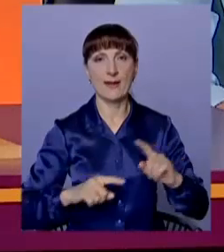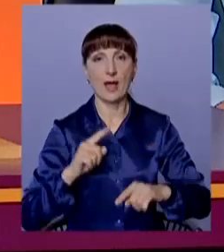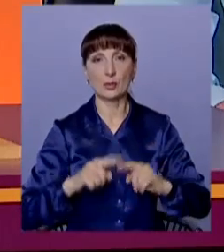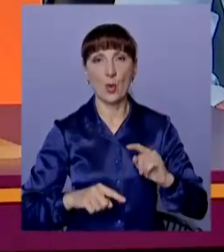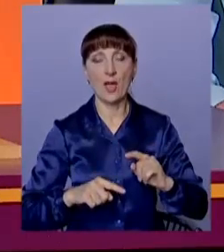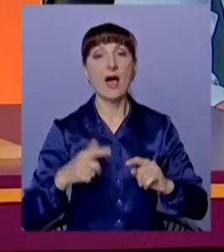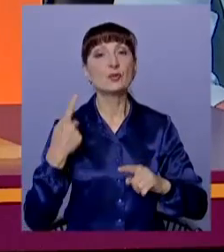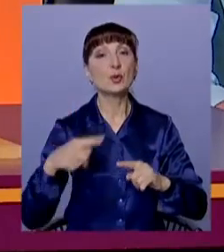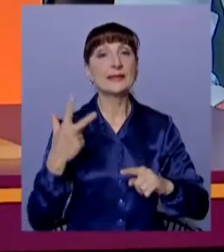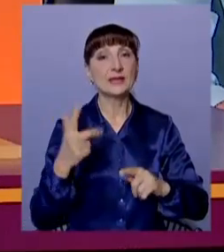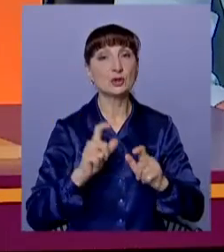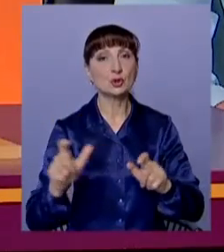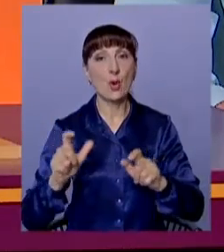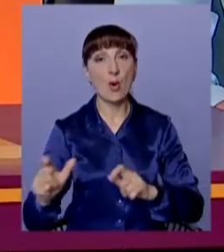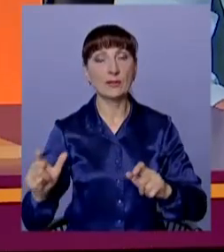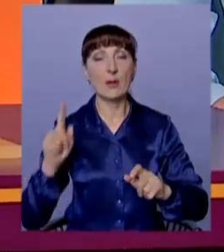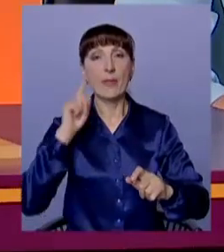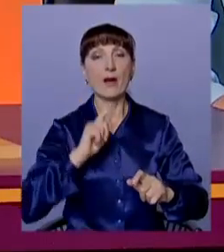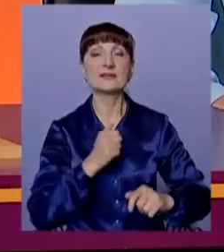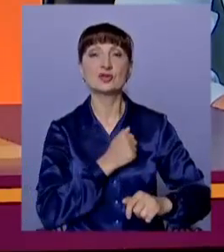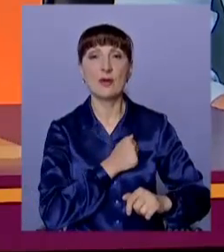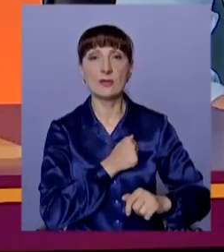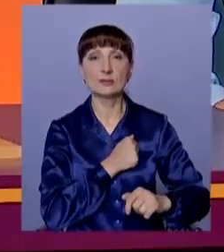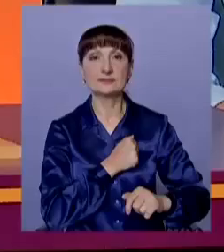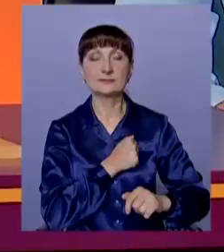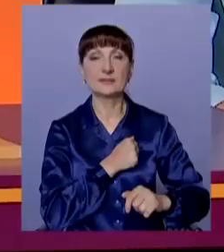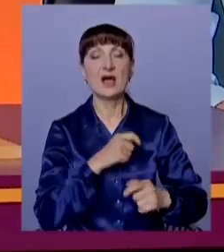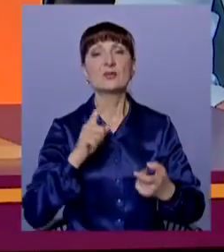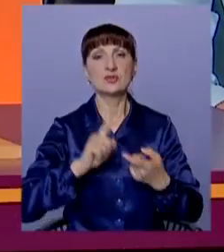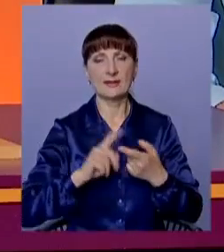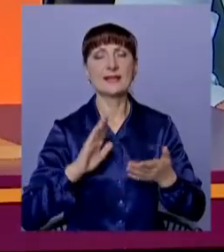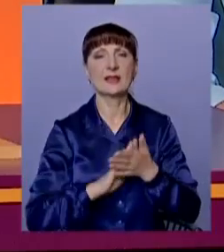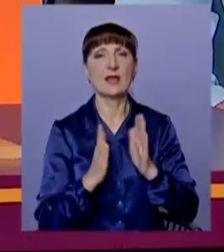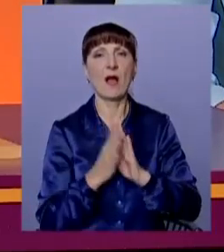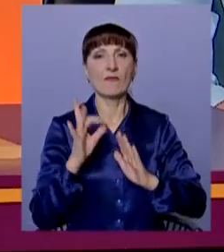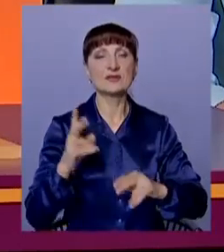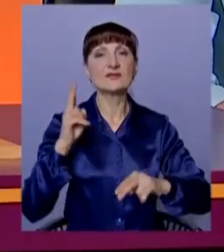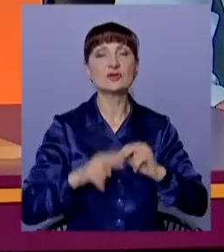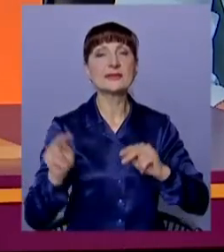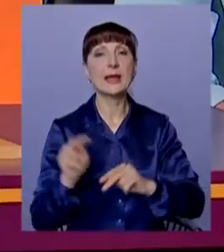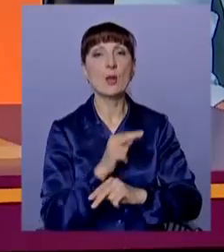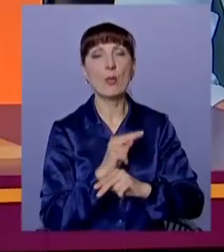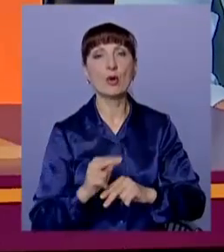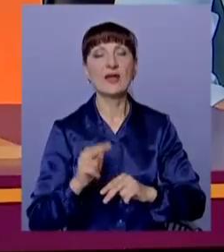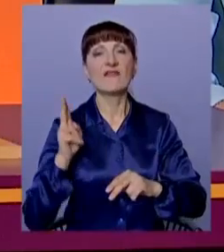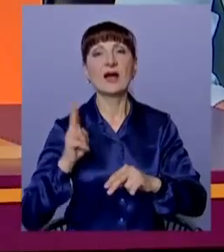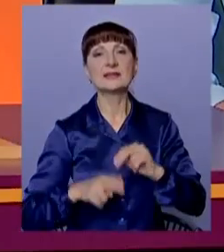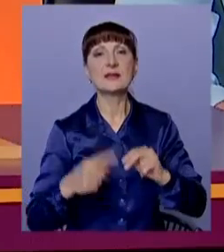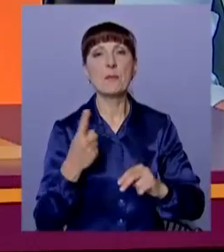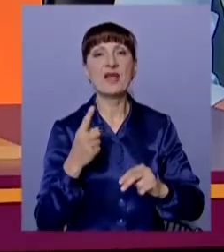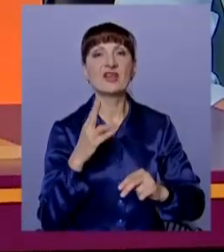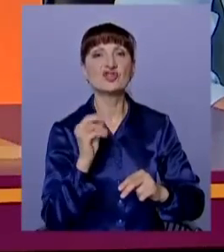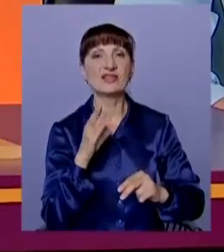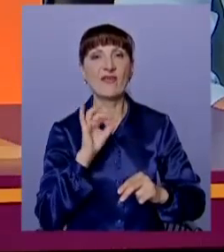других трех школах пока, к сожалению, это согласно договору, завершится ремонтные работы в конце первой